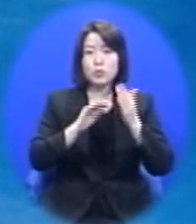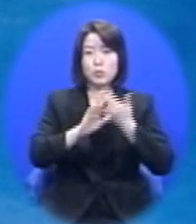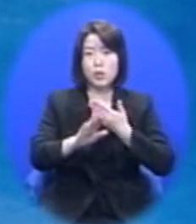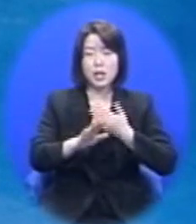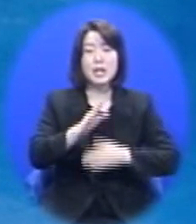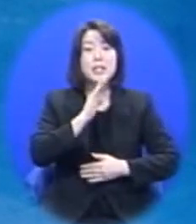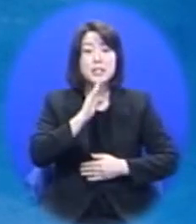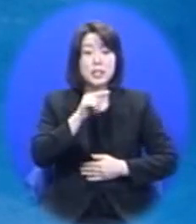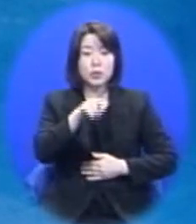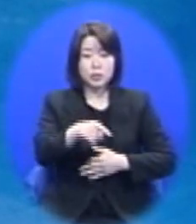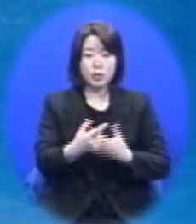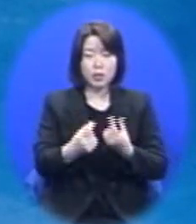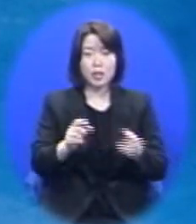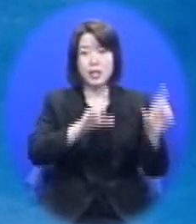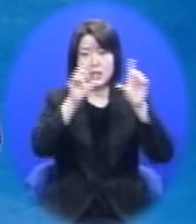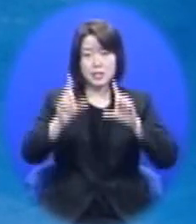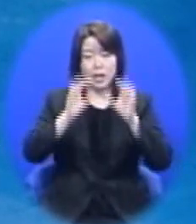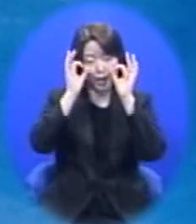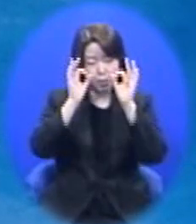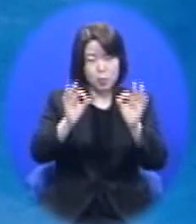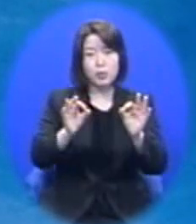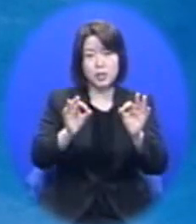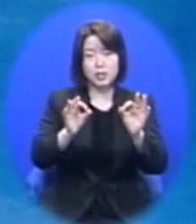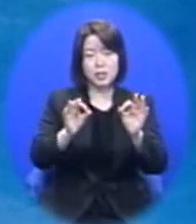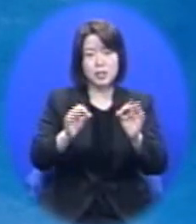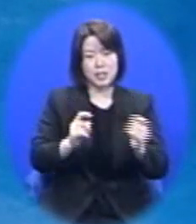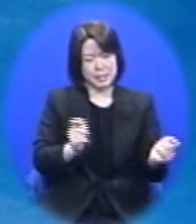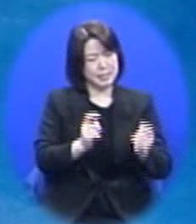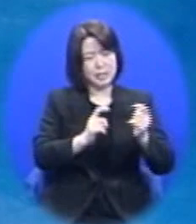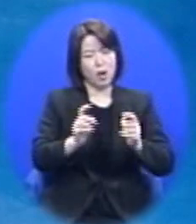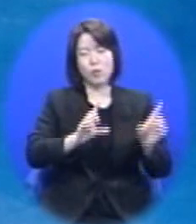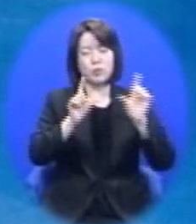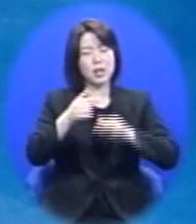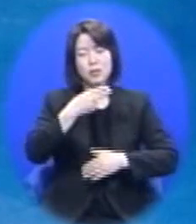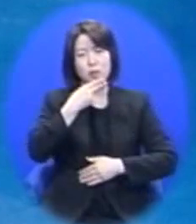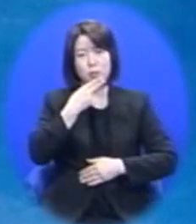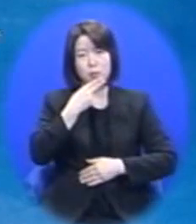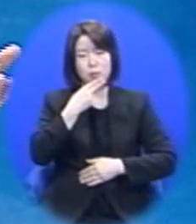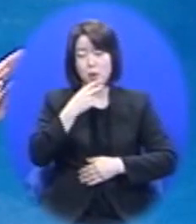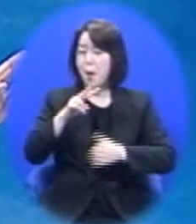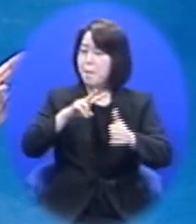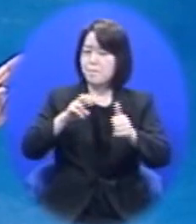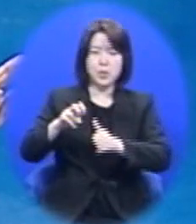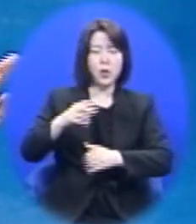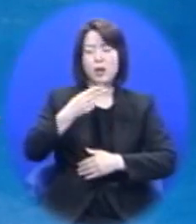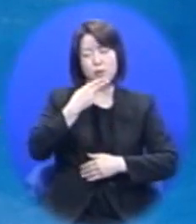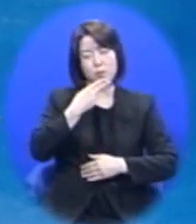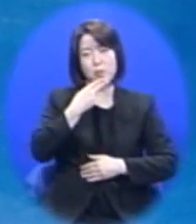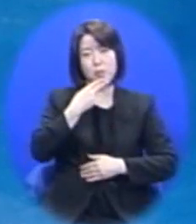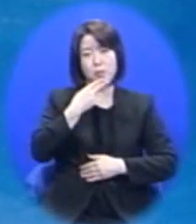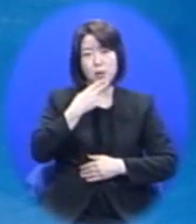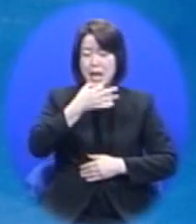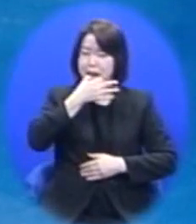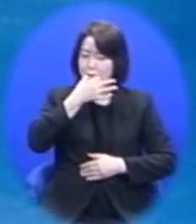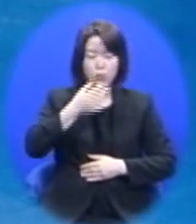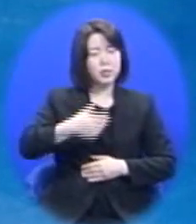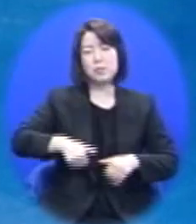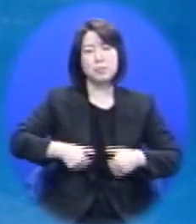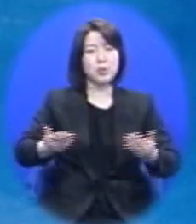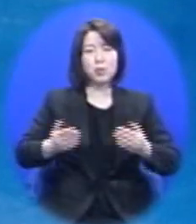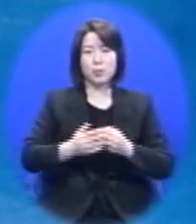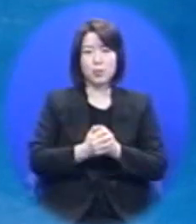그렇게 살아보니까 싸우고 살 거 없고, 그리고 뭐 미워할 것도 없고, 욕심 부릴 것도